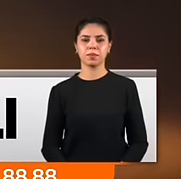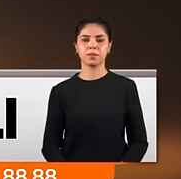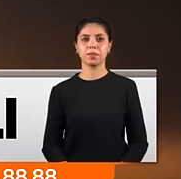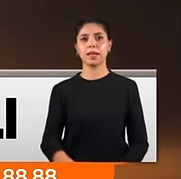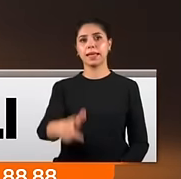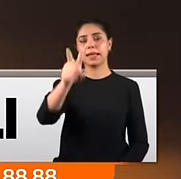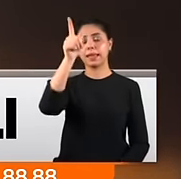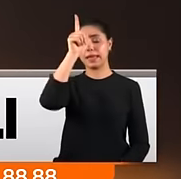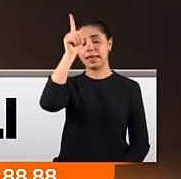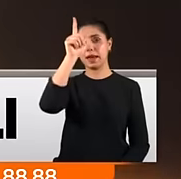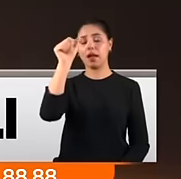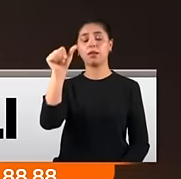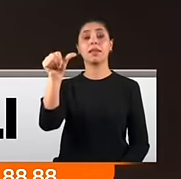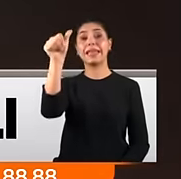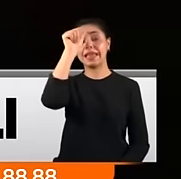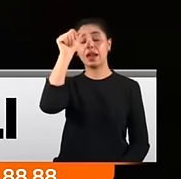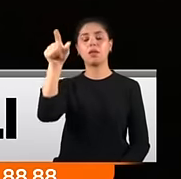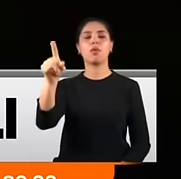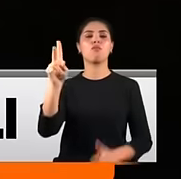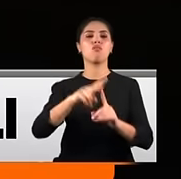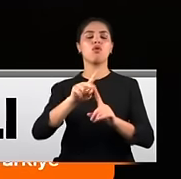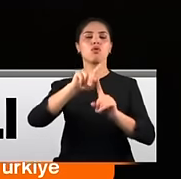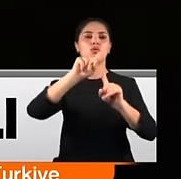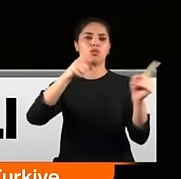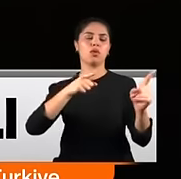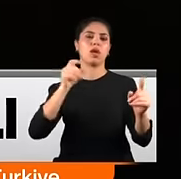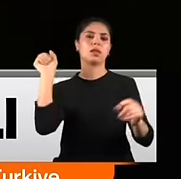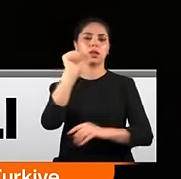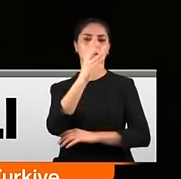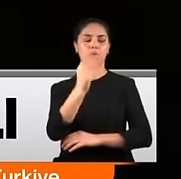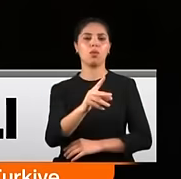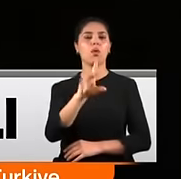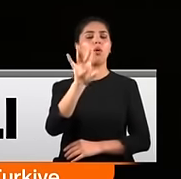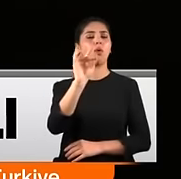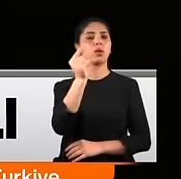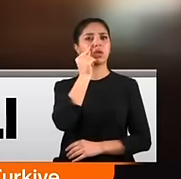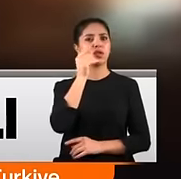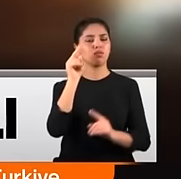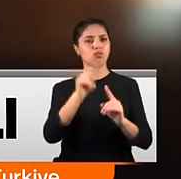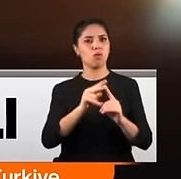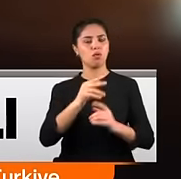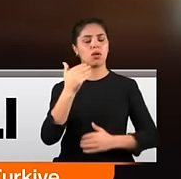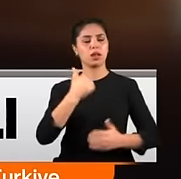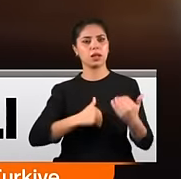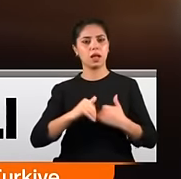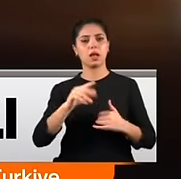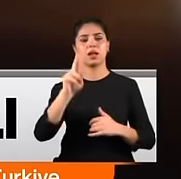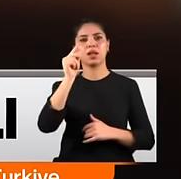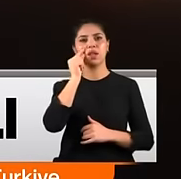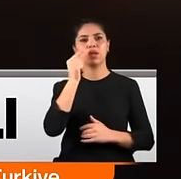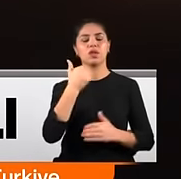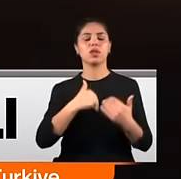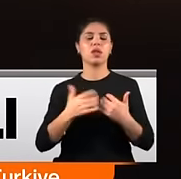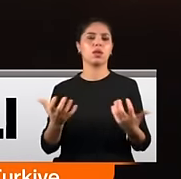İran'da polis karakoluna saldırı gerçekleşti. 12 polis memuru hayatını kaybetti. 7'si çatışmadan yaralı kurtuldu.